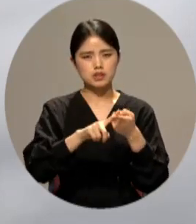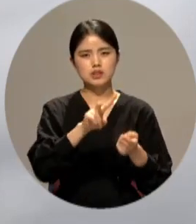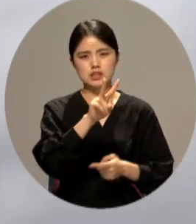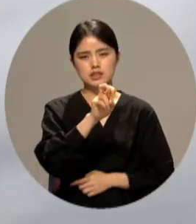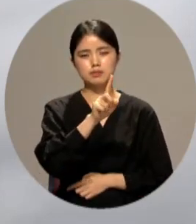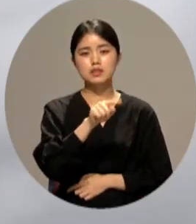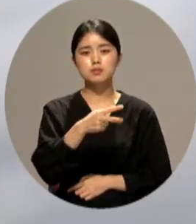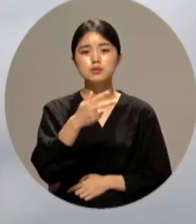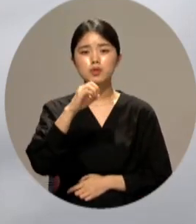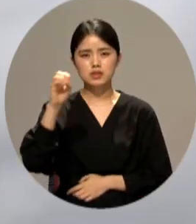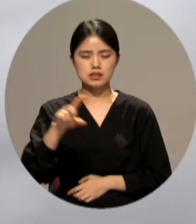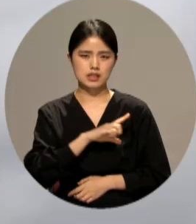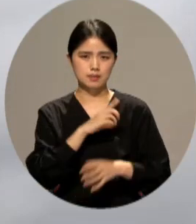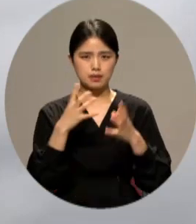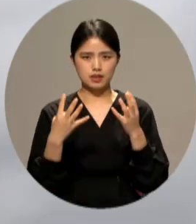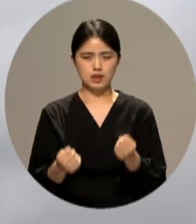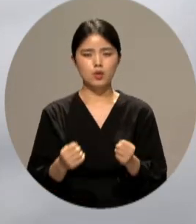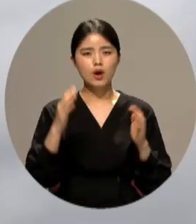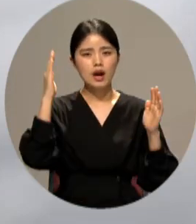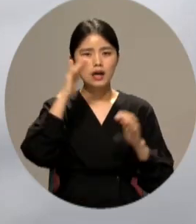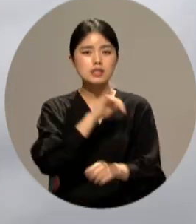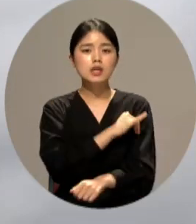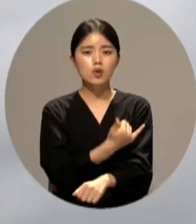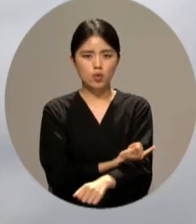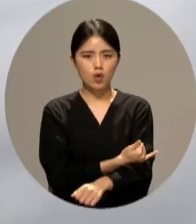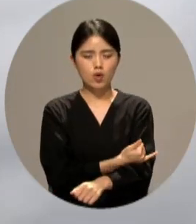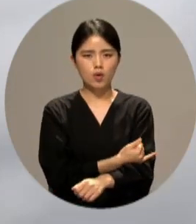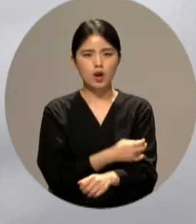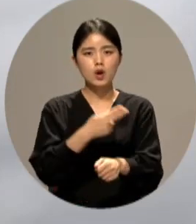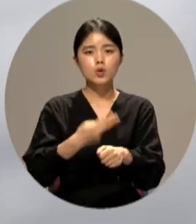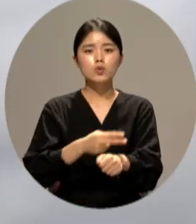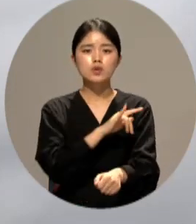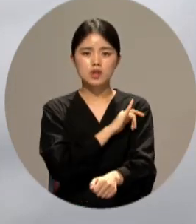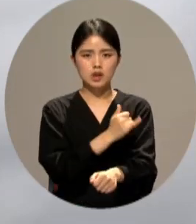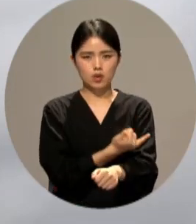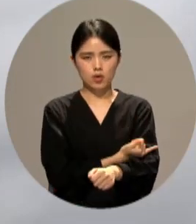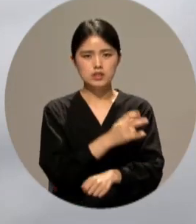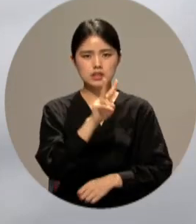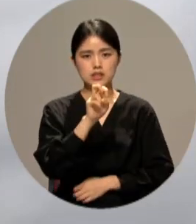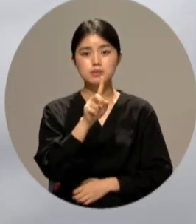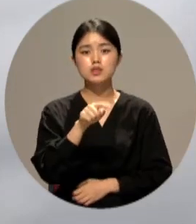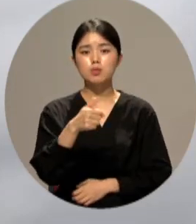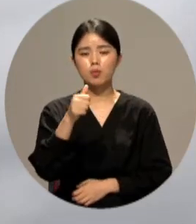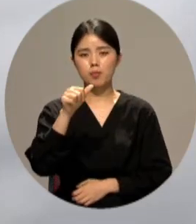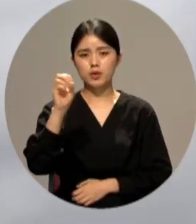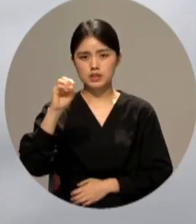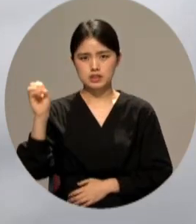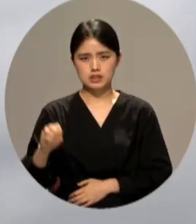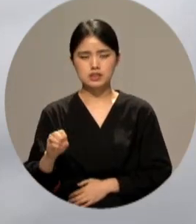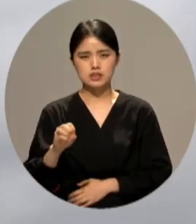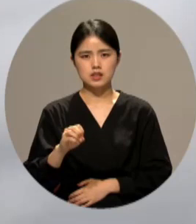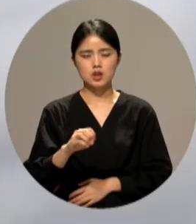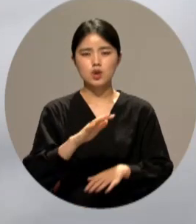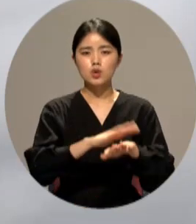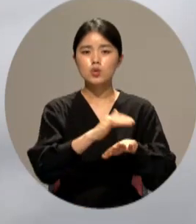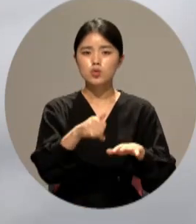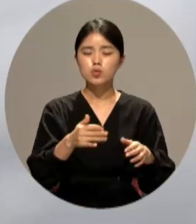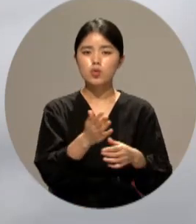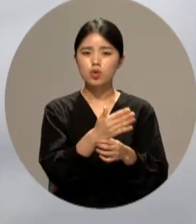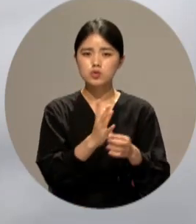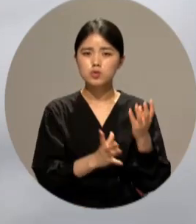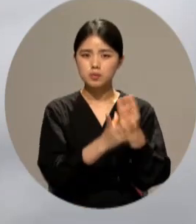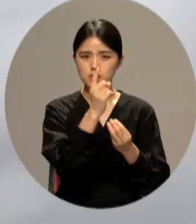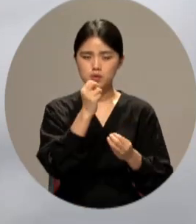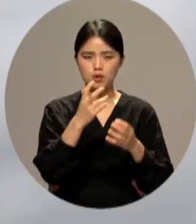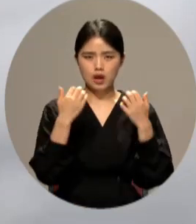가장 많았고 학생 인권과 교권의 좋아 22.5% 농어촌 학교 통폐합 꽈 학교